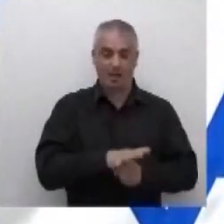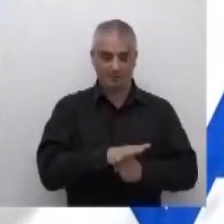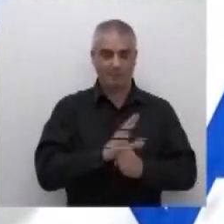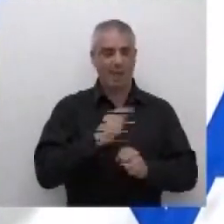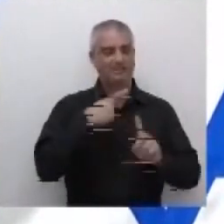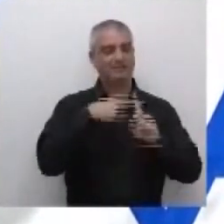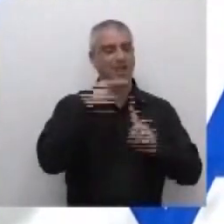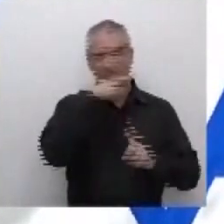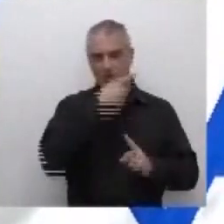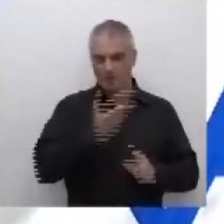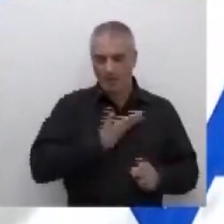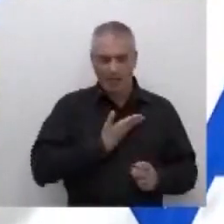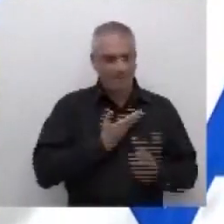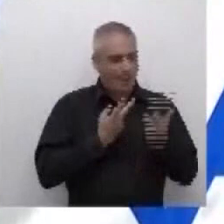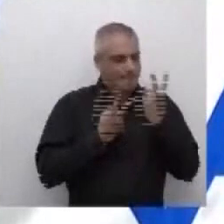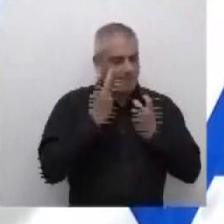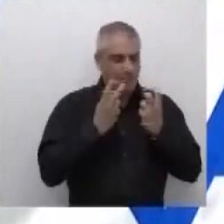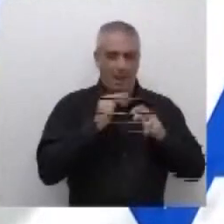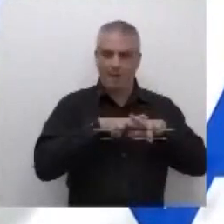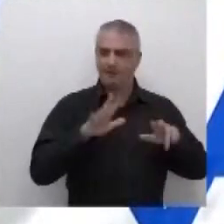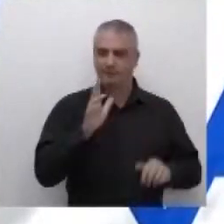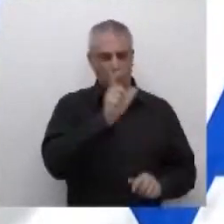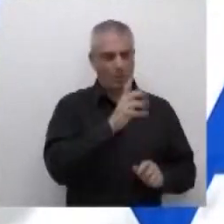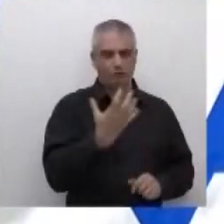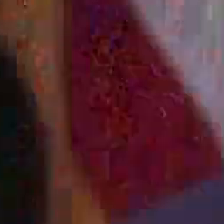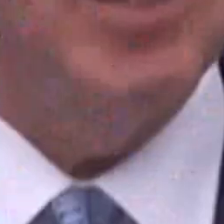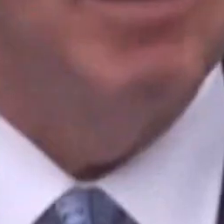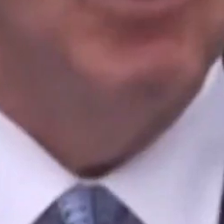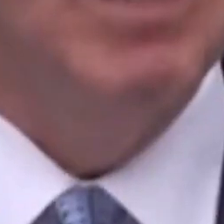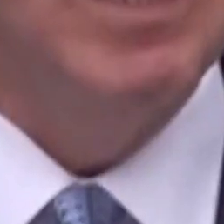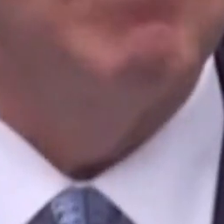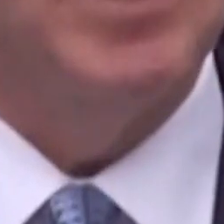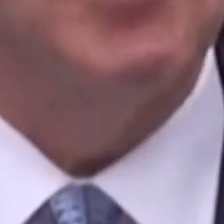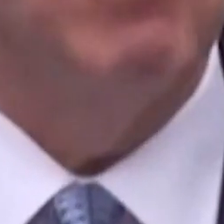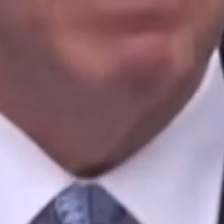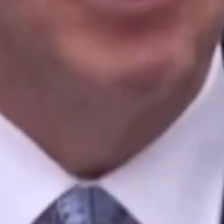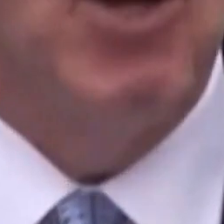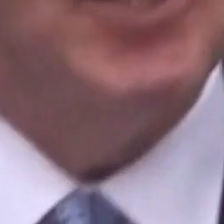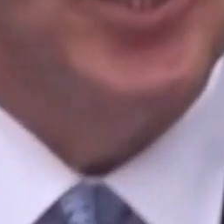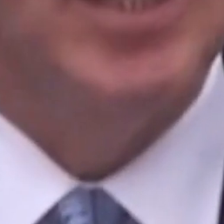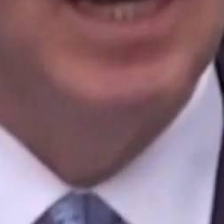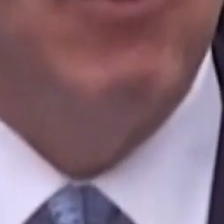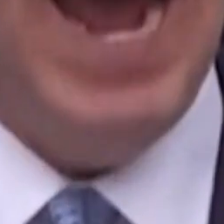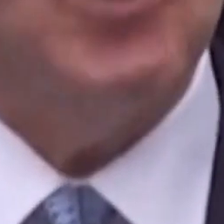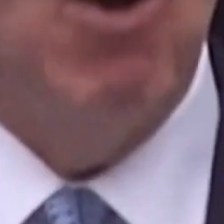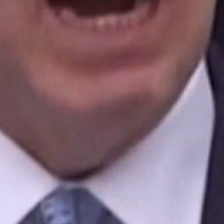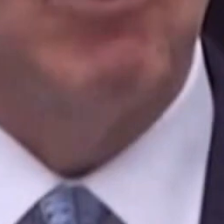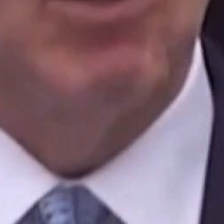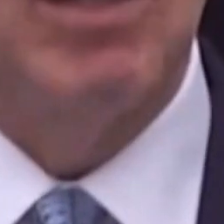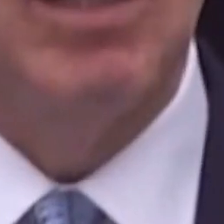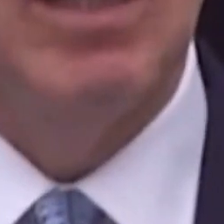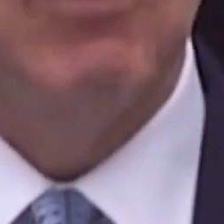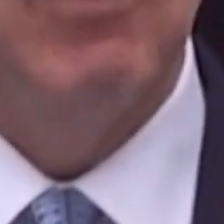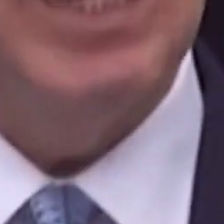तब कोई भी देश हमारी सहायता के लिए आगे नहीं आया था। आज हम फिर से हमारे विनाश पर आमादा दुश्मनों का सामना कर रहे